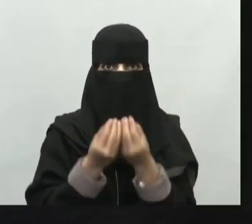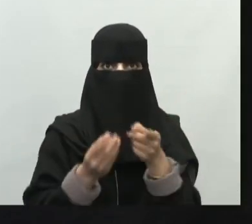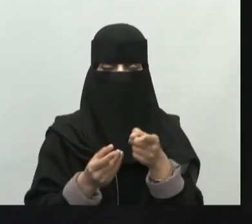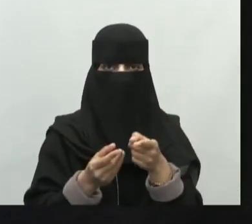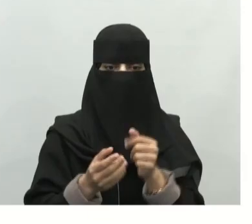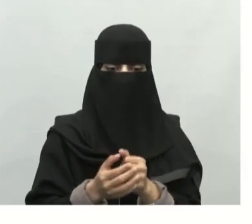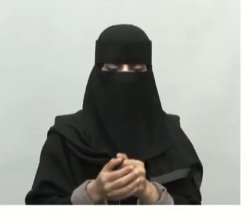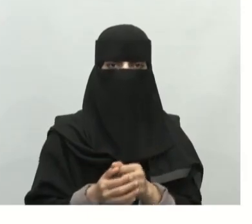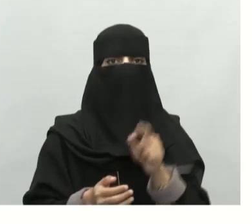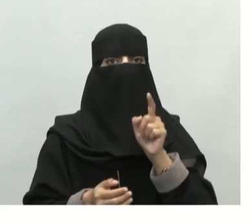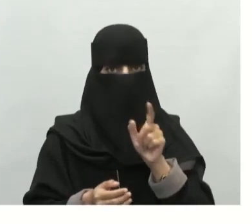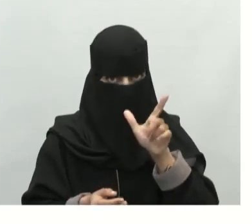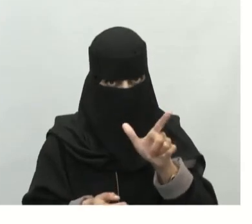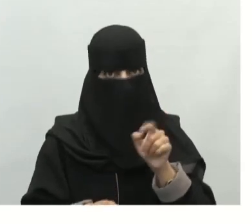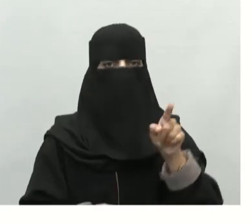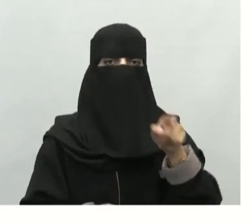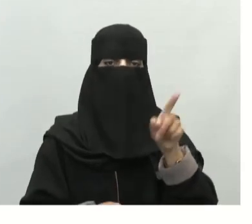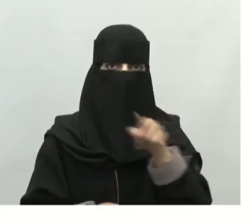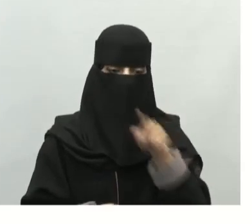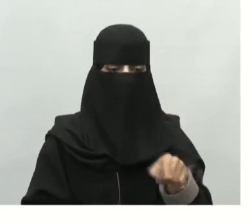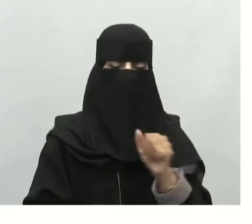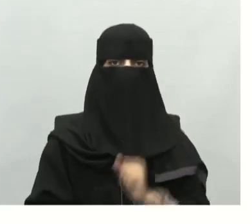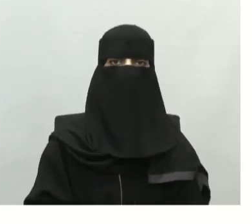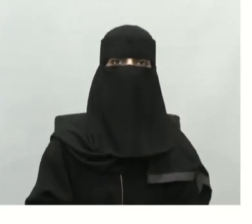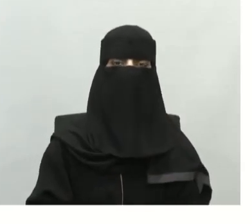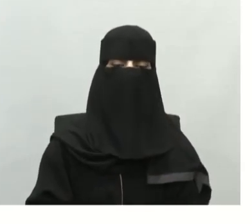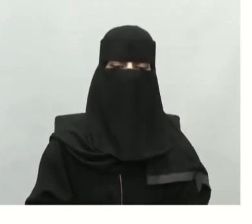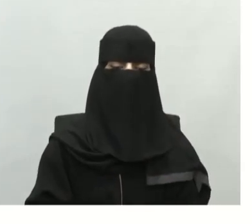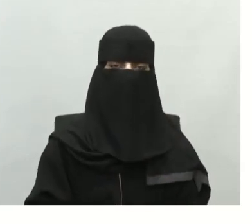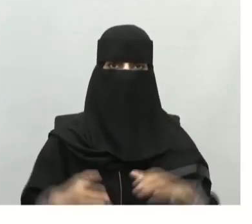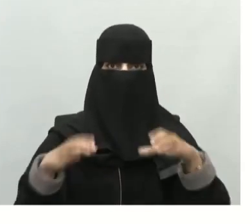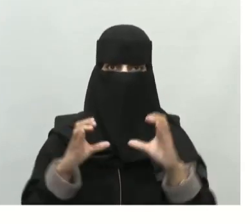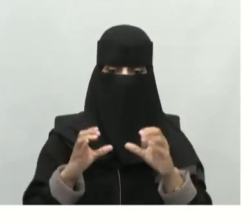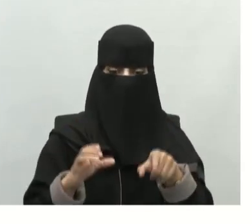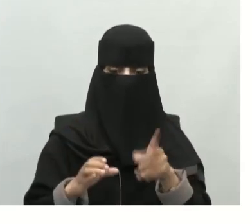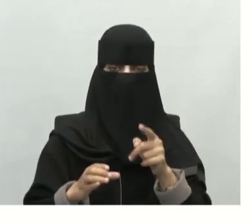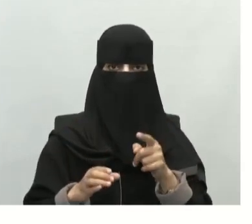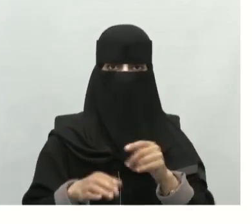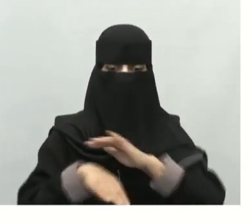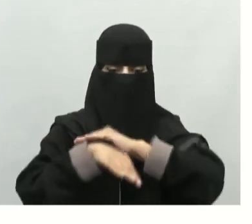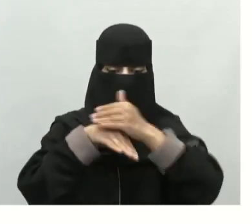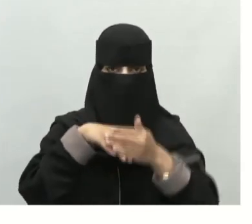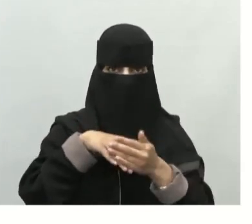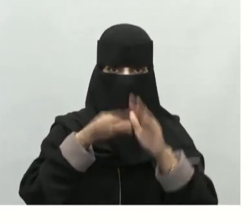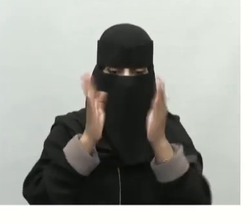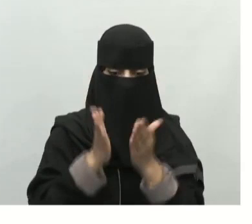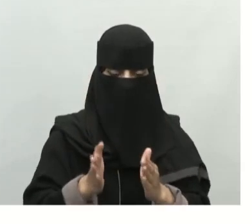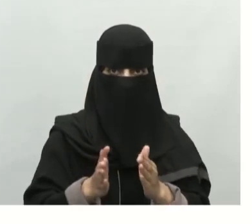الضفدع لا خطا احسنتم يغطي بعض اجسام الحيوانات